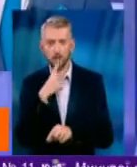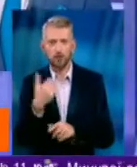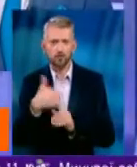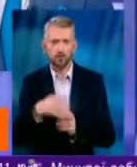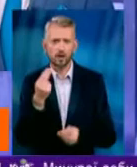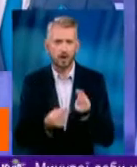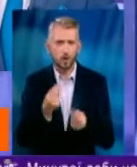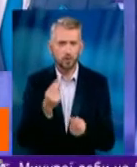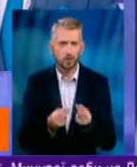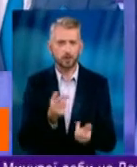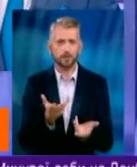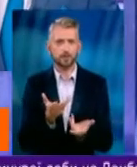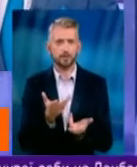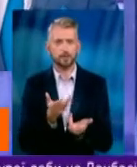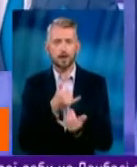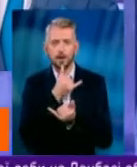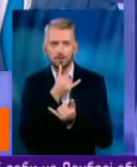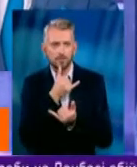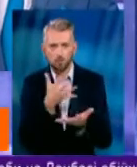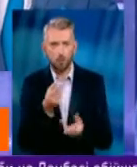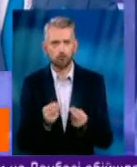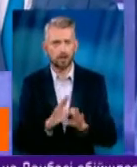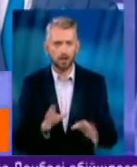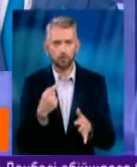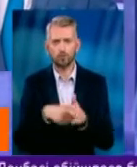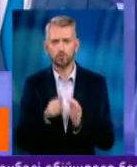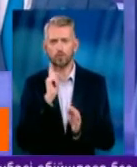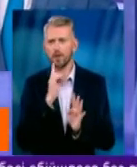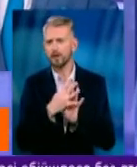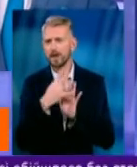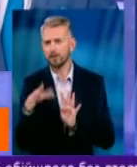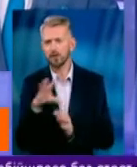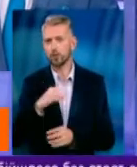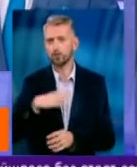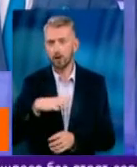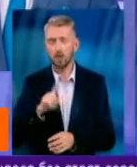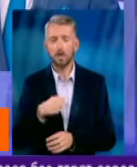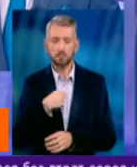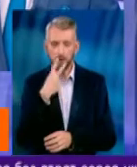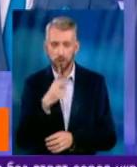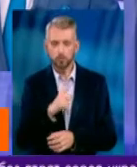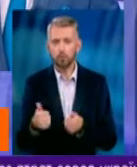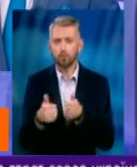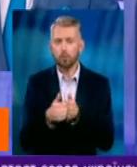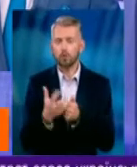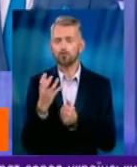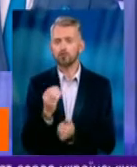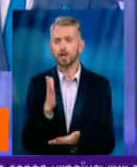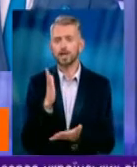граються, не можуть не гратися, тому що зелена травичка, вони всього цього чекали. Але ми бачимо, що поруч ще також